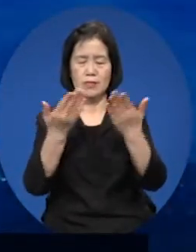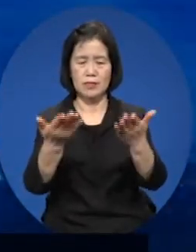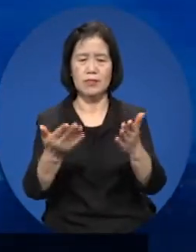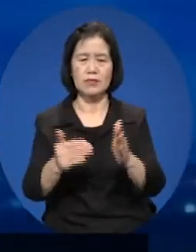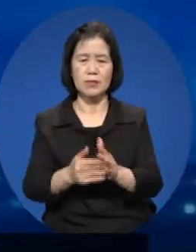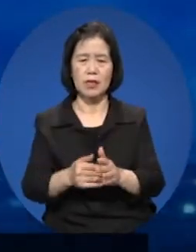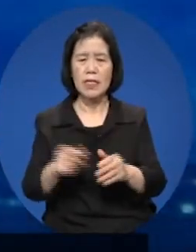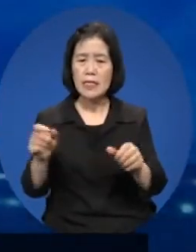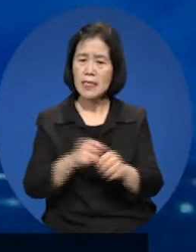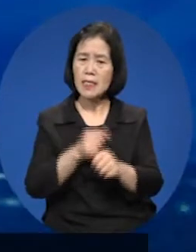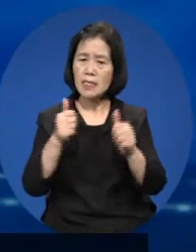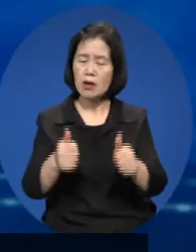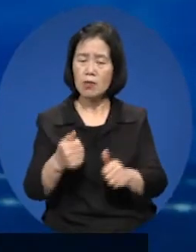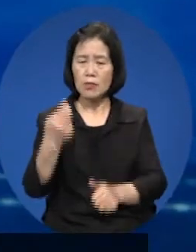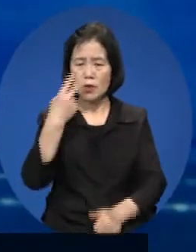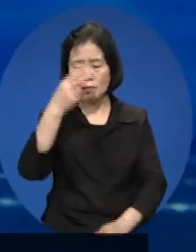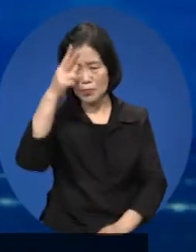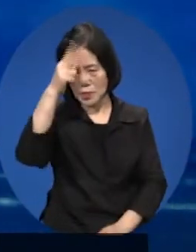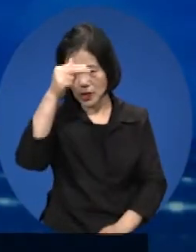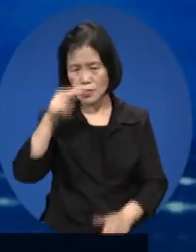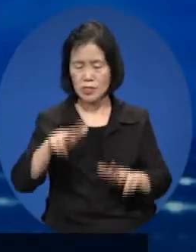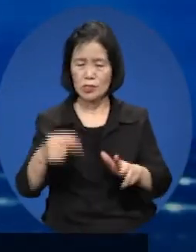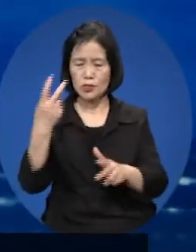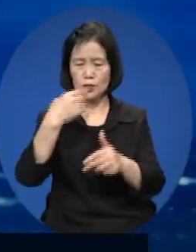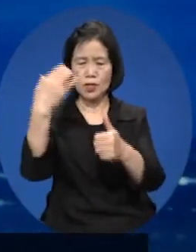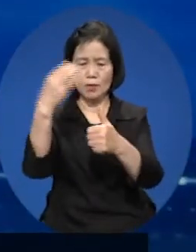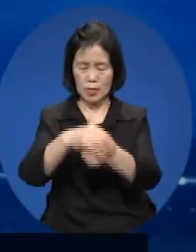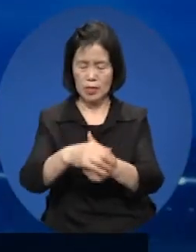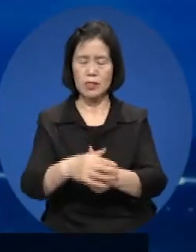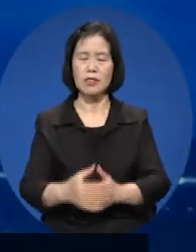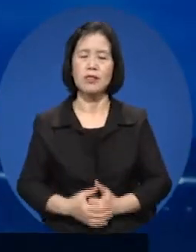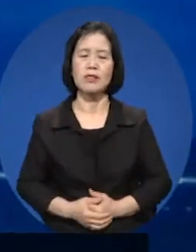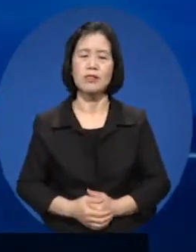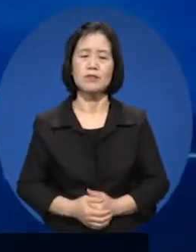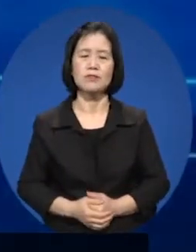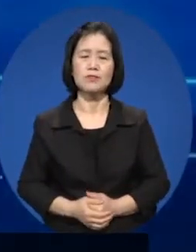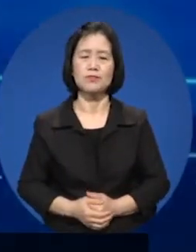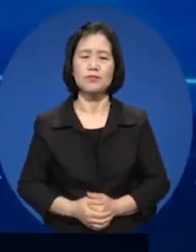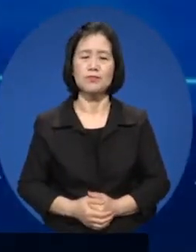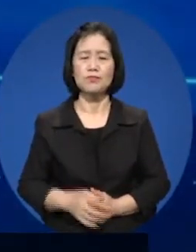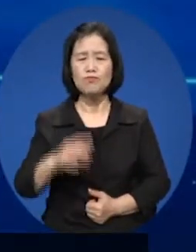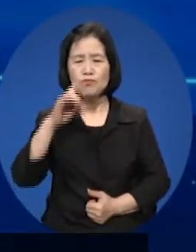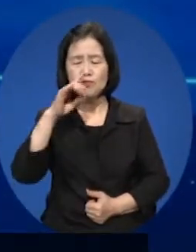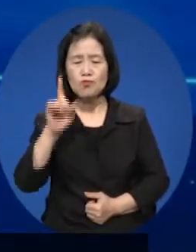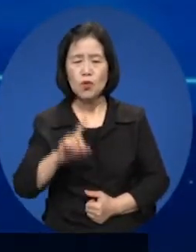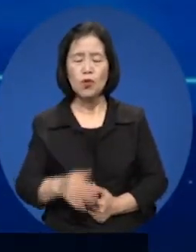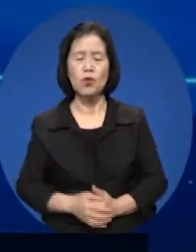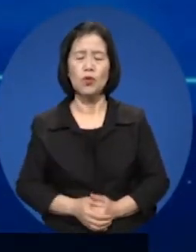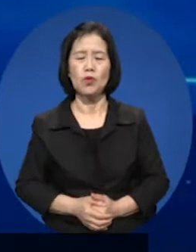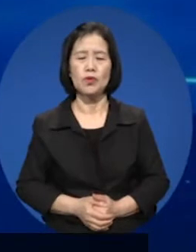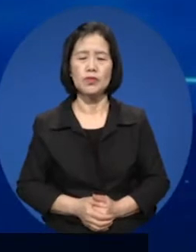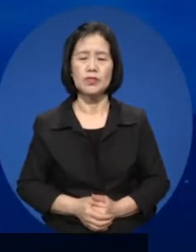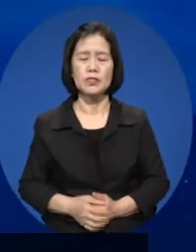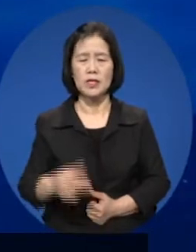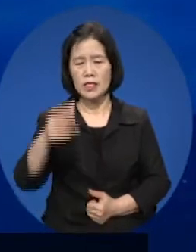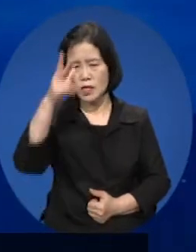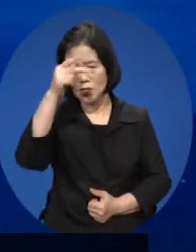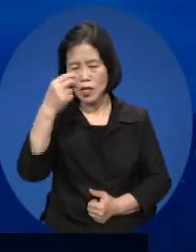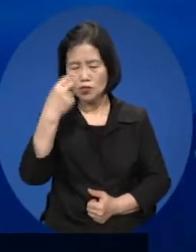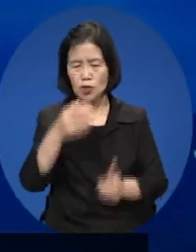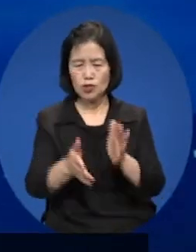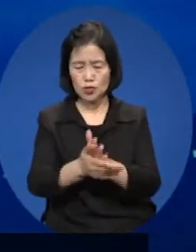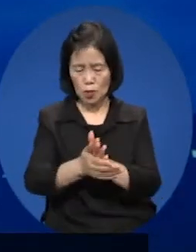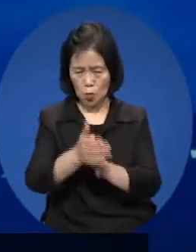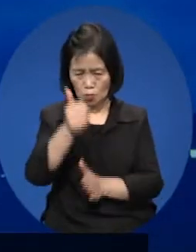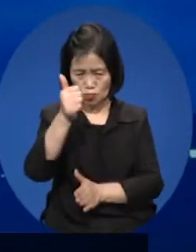특검 검찰에서 이스트 를 맡게 되는 겁니다 그러면 궁금해지는 내용 사실은 지금 경찰국가 수 본부를